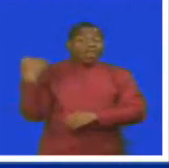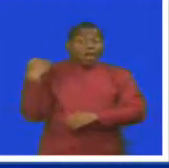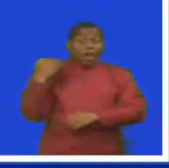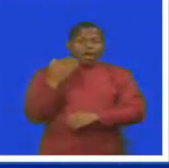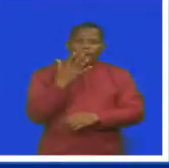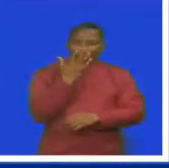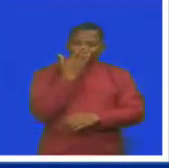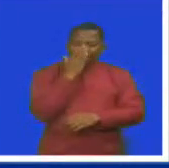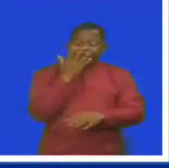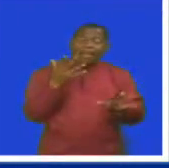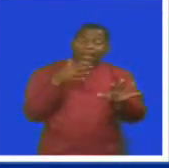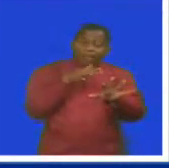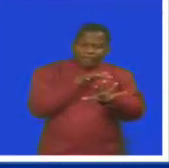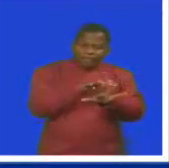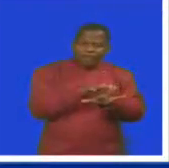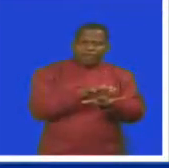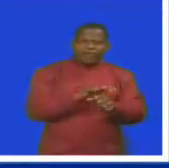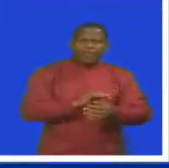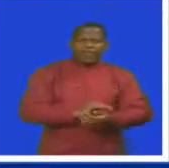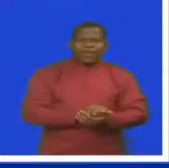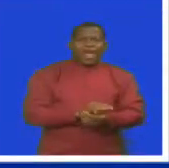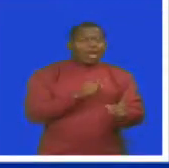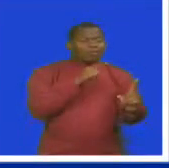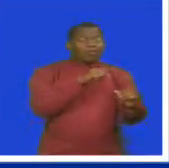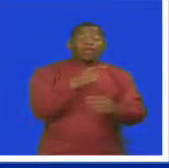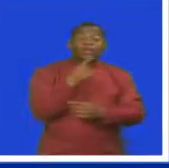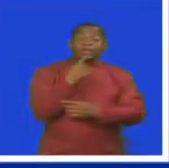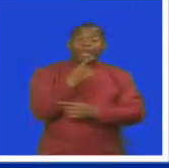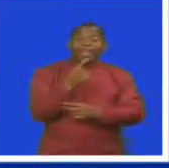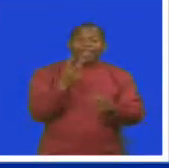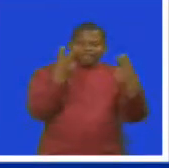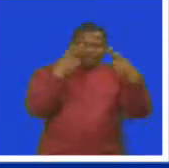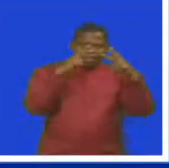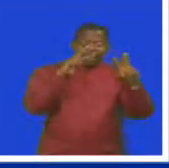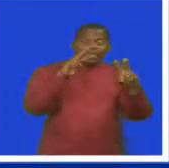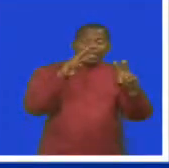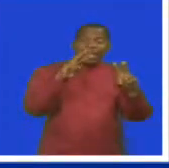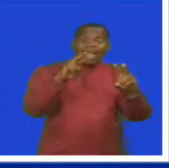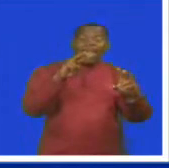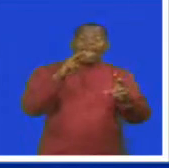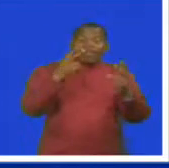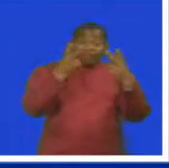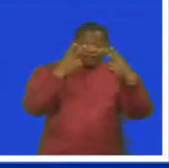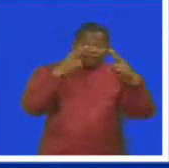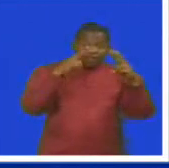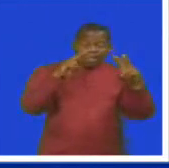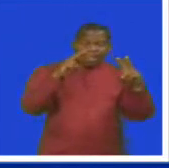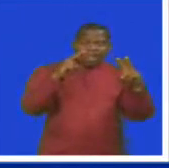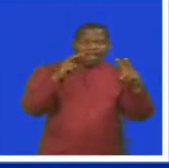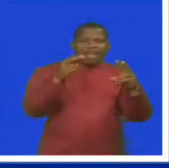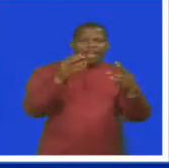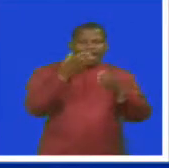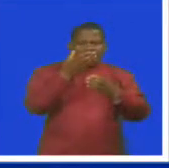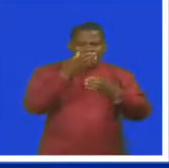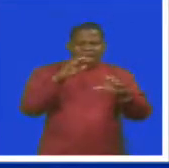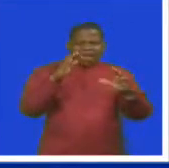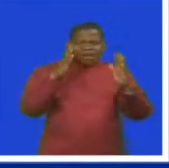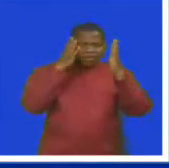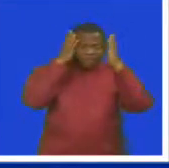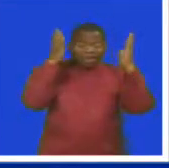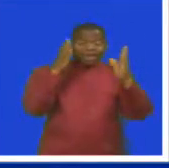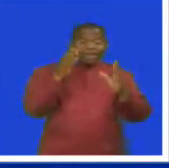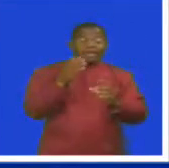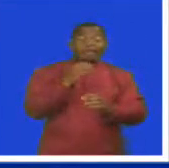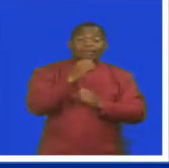liba impumelelo. TindzabaEmini Eswatini TV kubika samgelswe khoza ngafabhisi Msonera embabane.